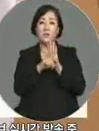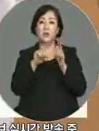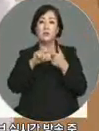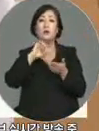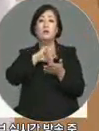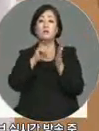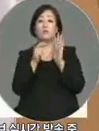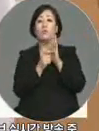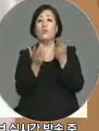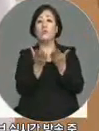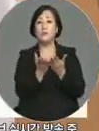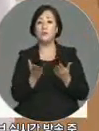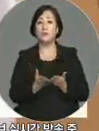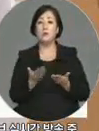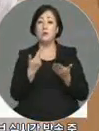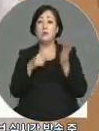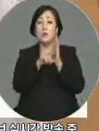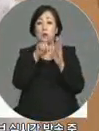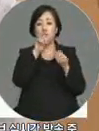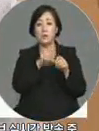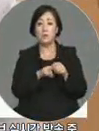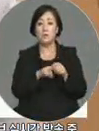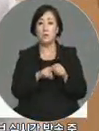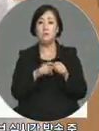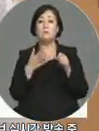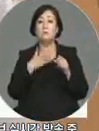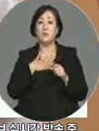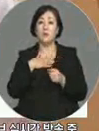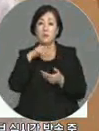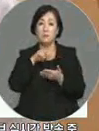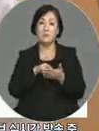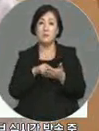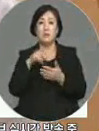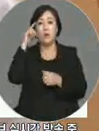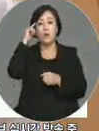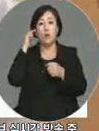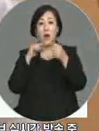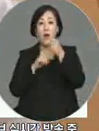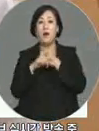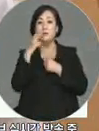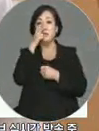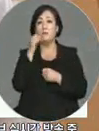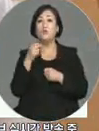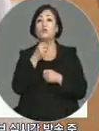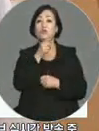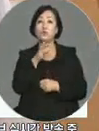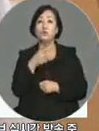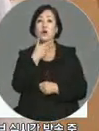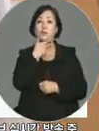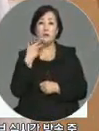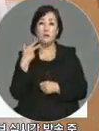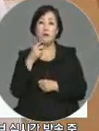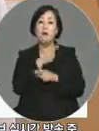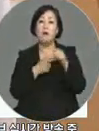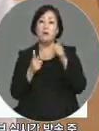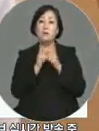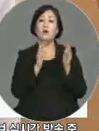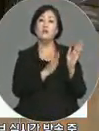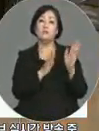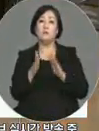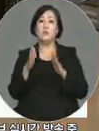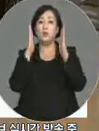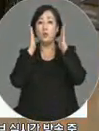맞춰야 되는데 그 최저를 위해서 몇 개, 저는 주로 과학 탐구나 수학, 영어를 위주로 조금 더 공부를 하고